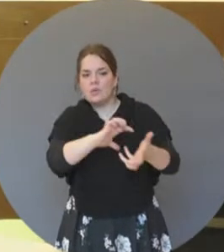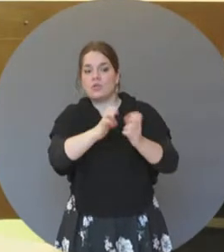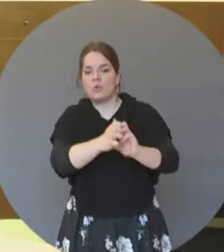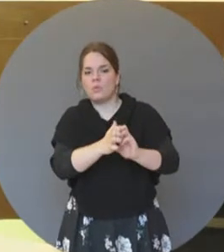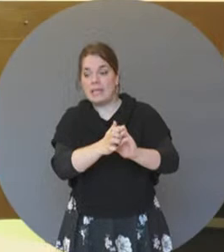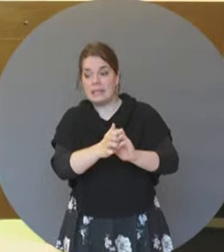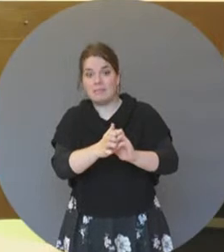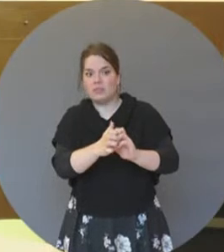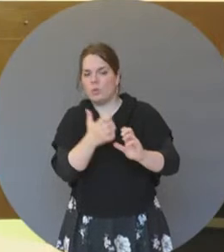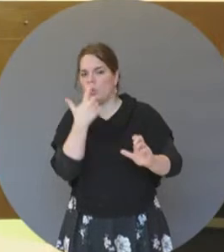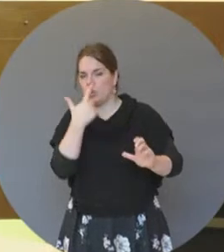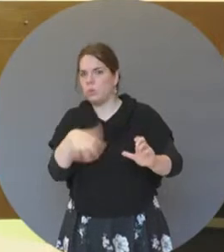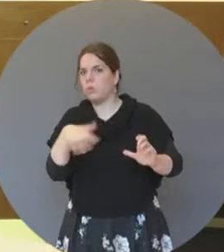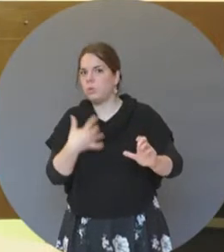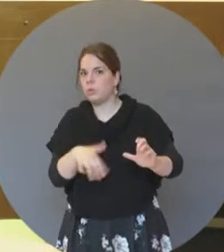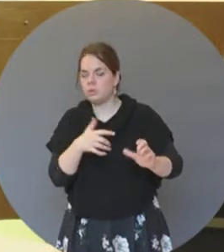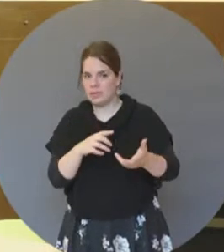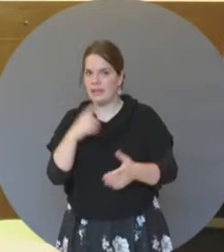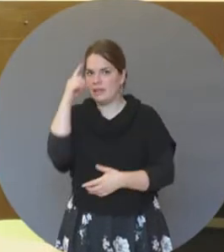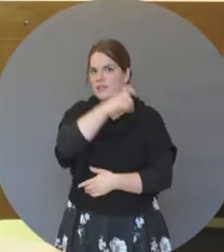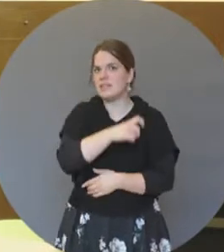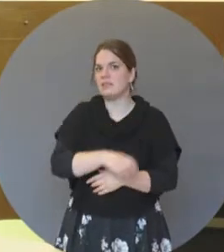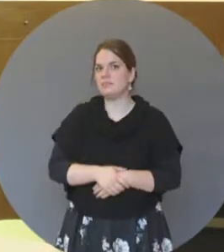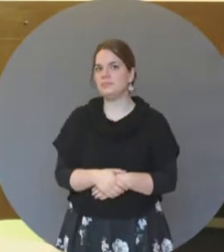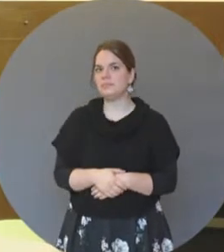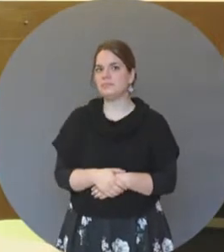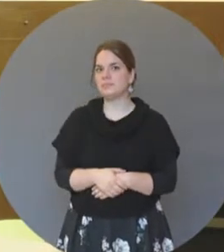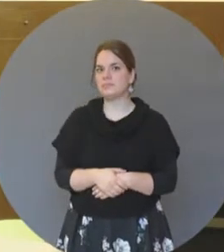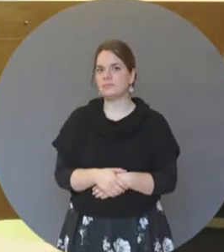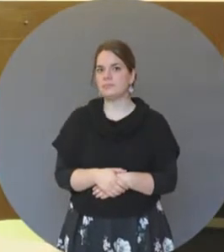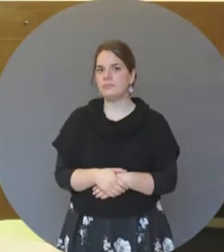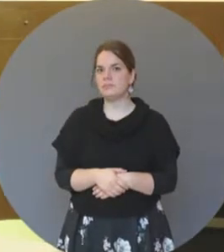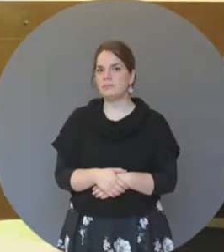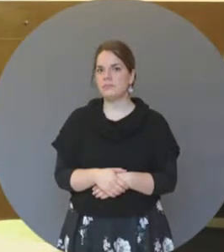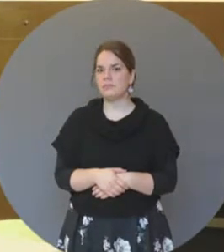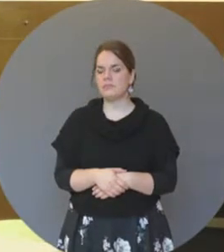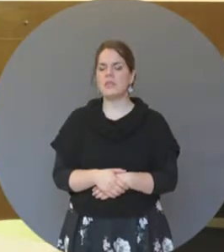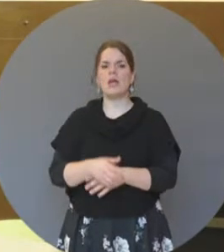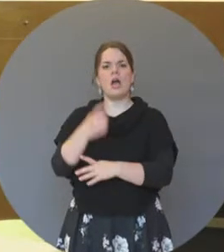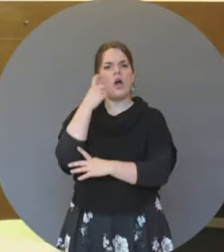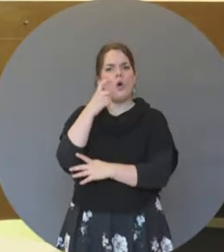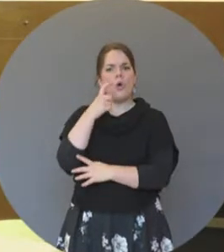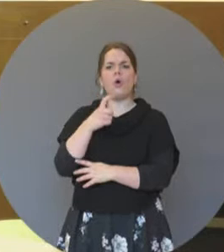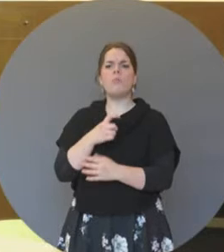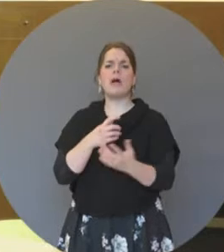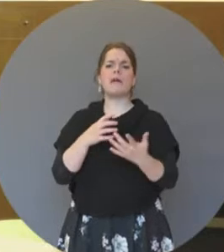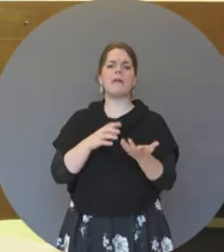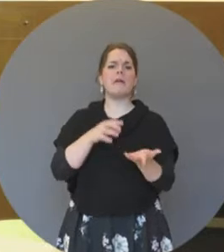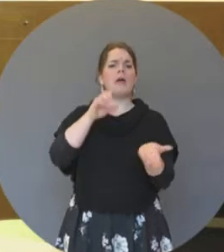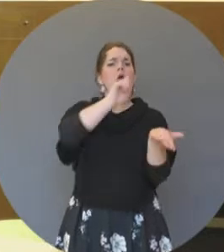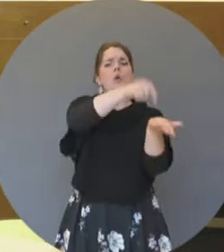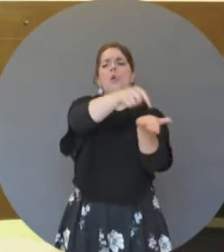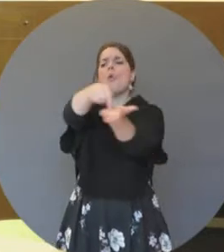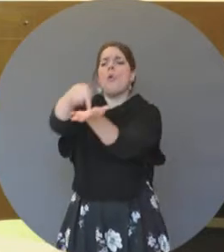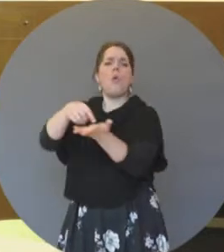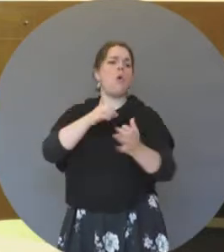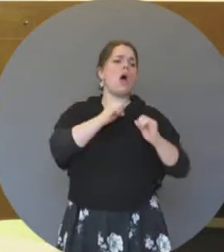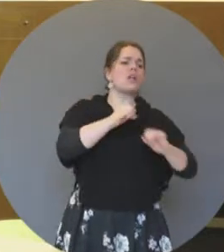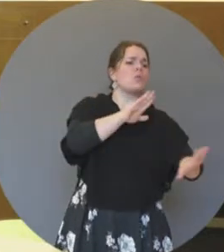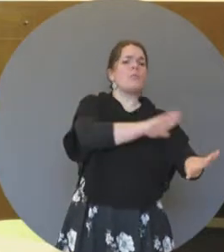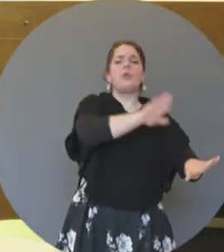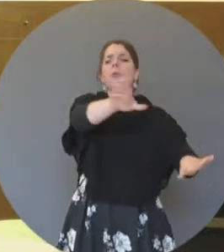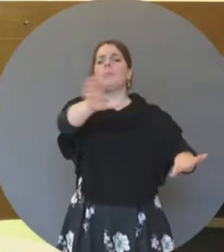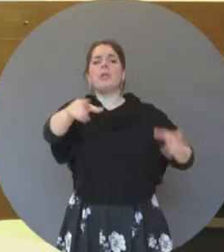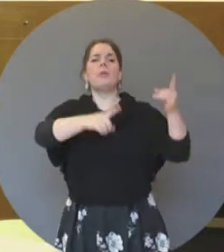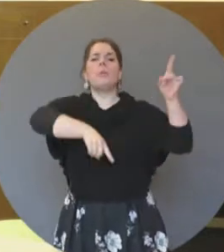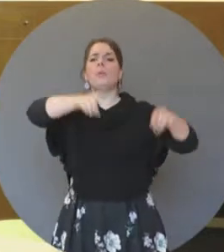professionnels suite à un constat prégnant d'action éparpillées sur les territoires transformant les démarches